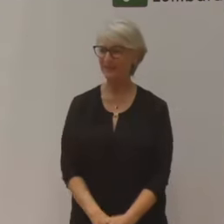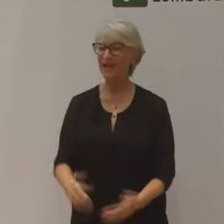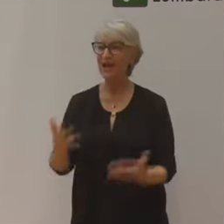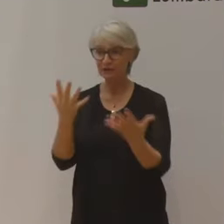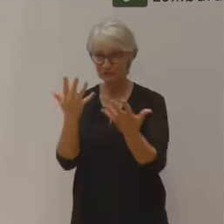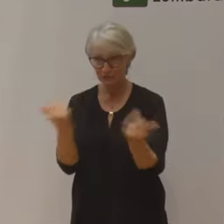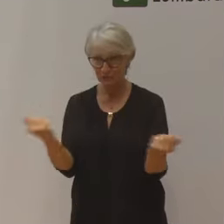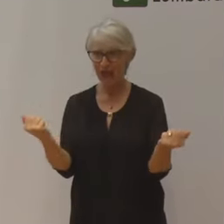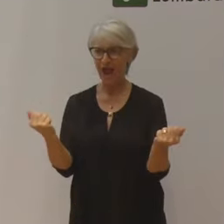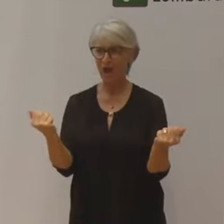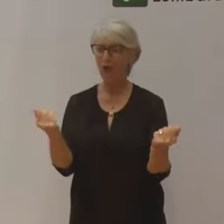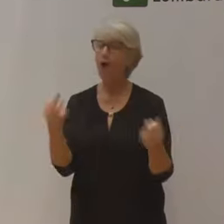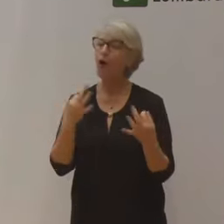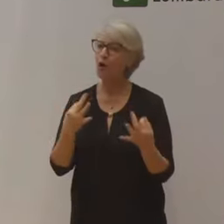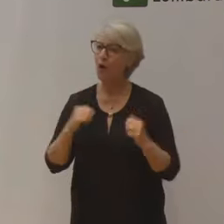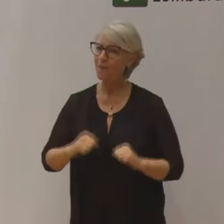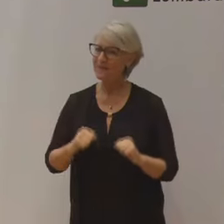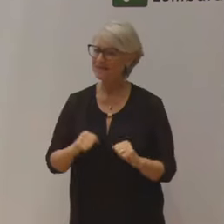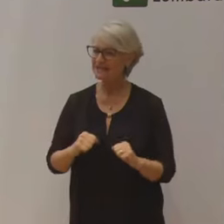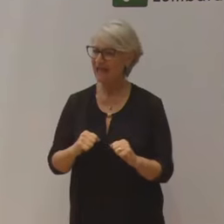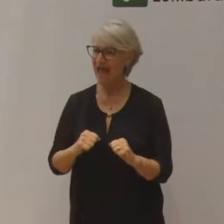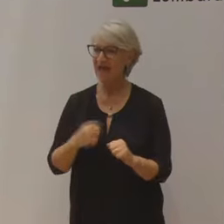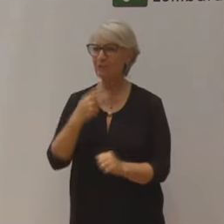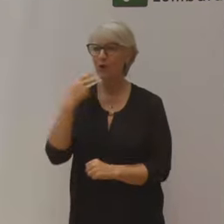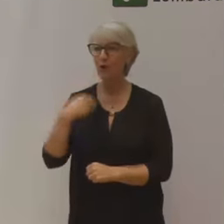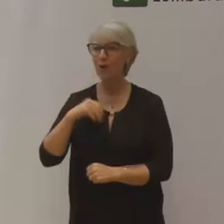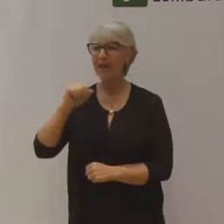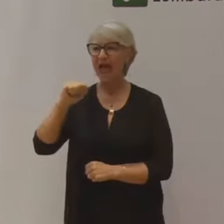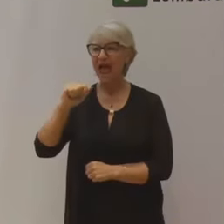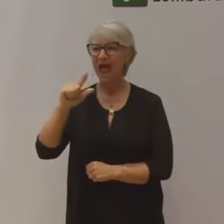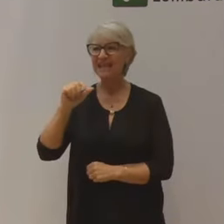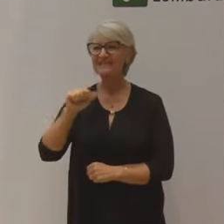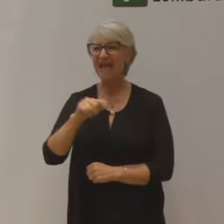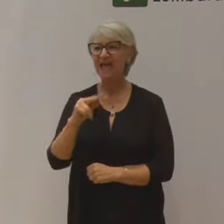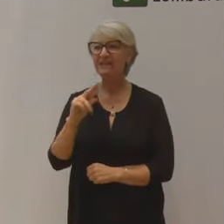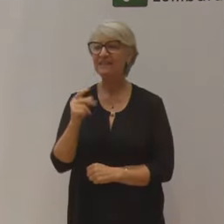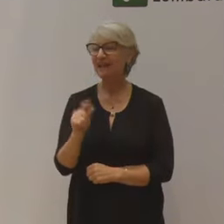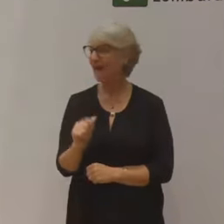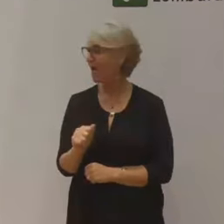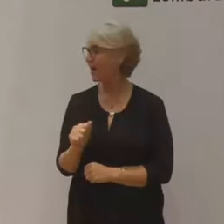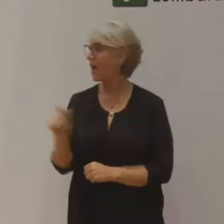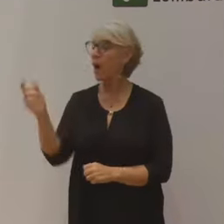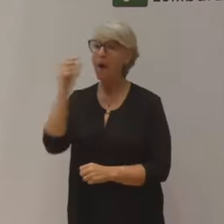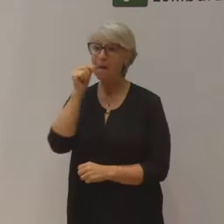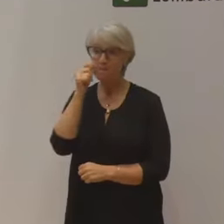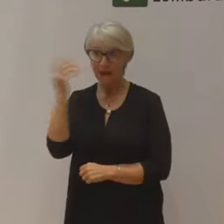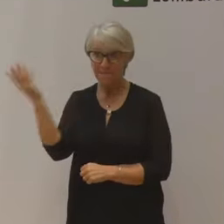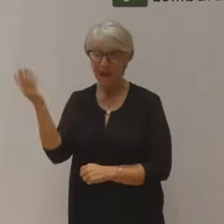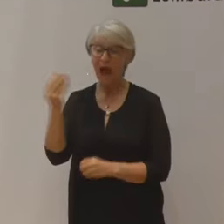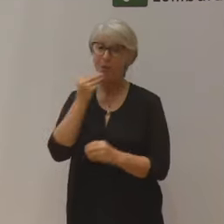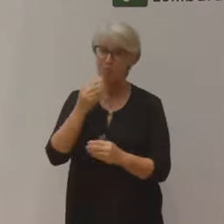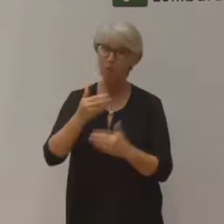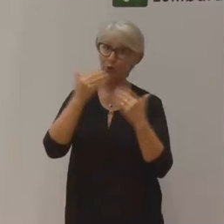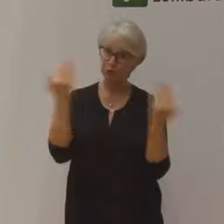Ciao. Ciao, come stai, Nicole? Bene. Io sono Alessandra. Bene. E signor papà, buongiorno.